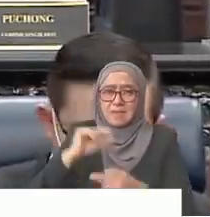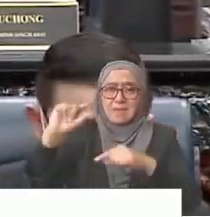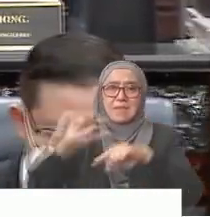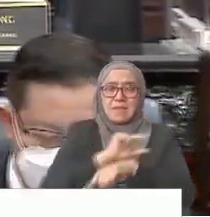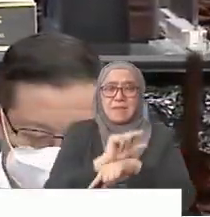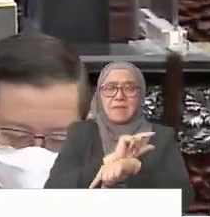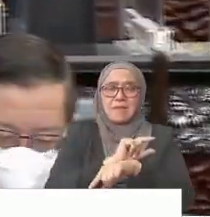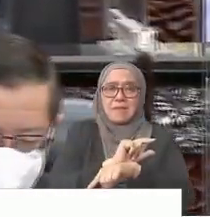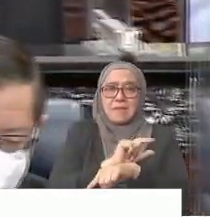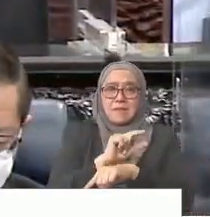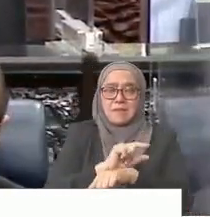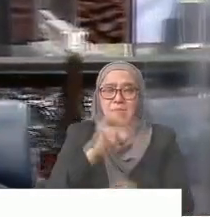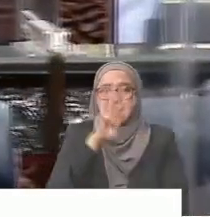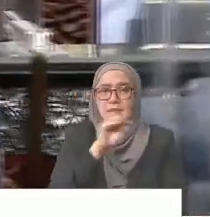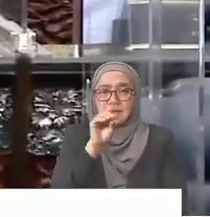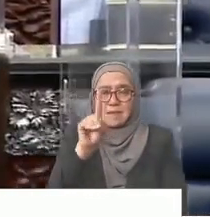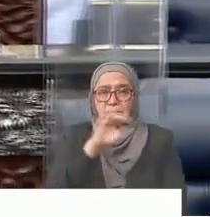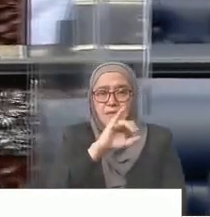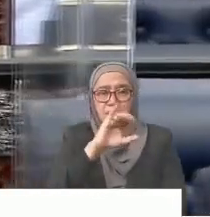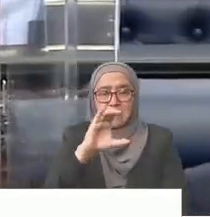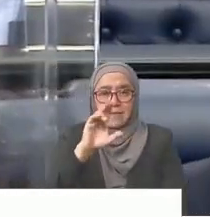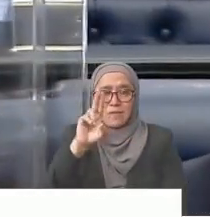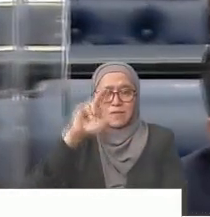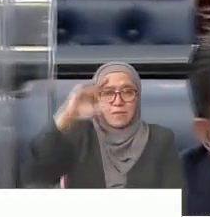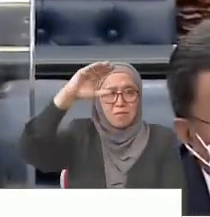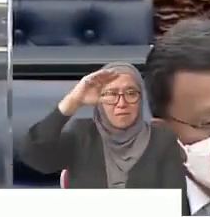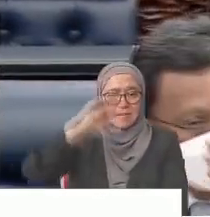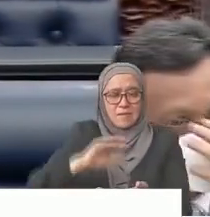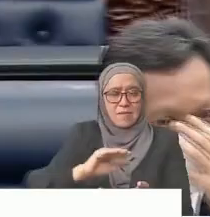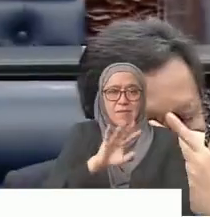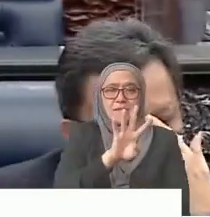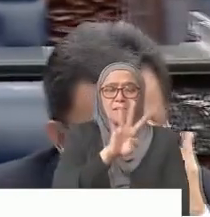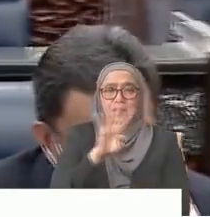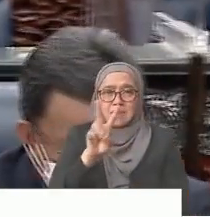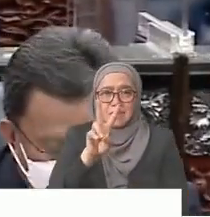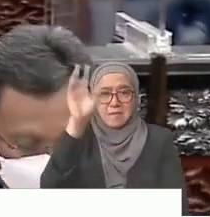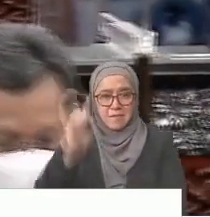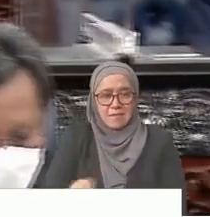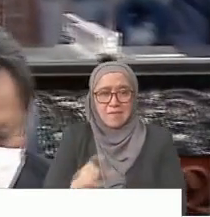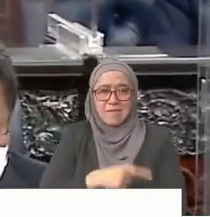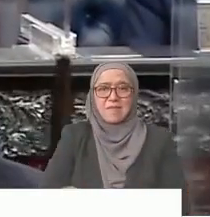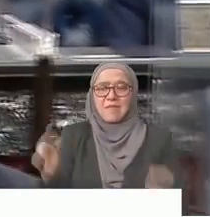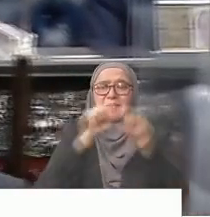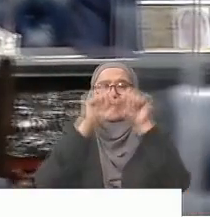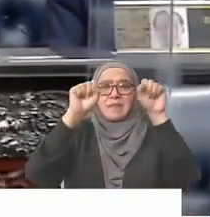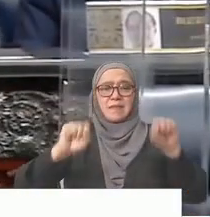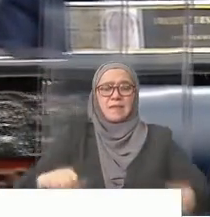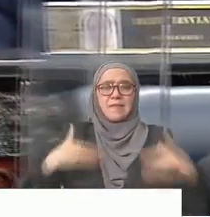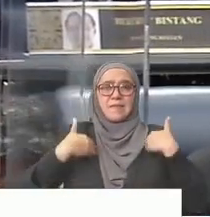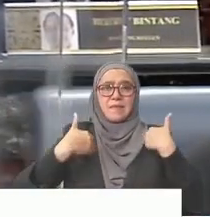sebagai simpanan luar cengkeh sungguhpun ini merupakan bajak mengembang defisit fiskal 22 di UNJ